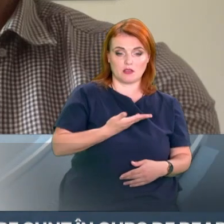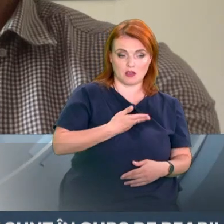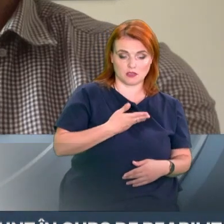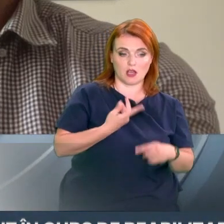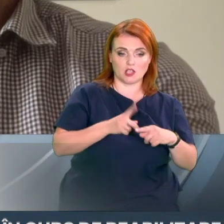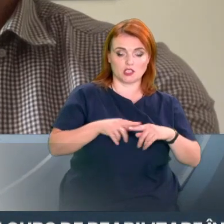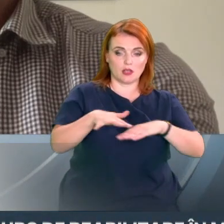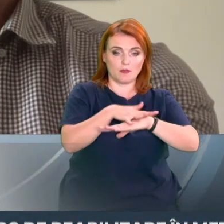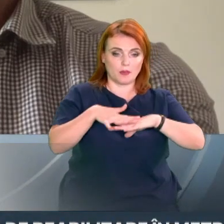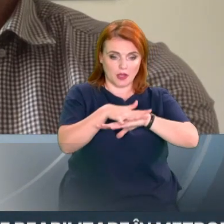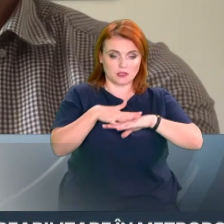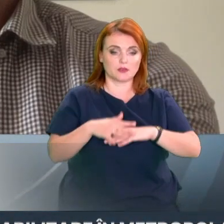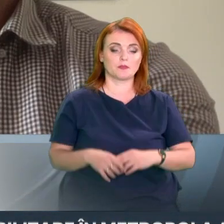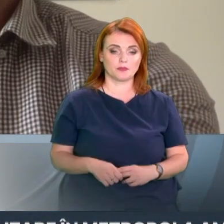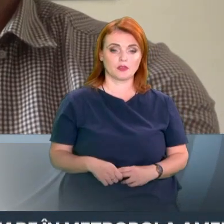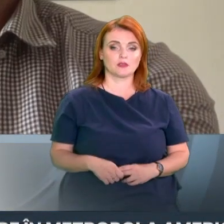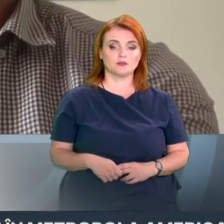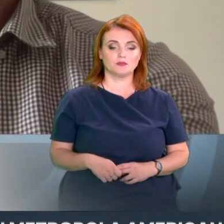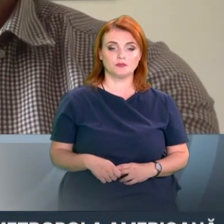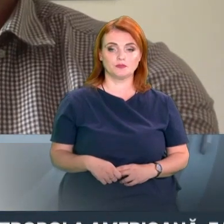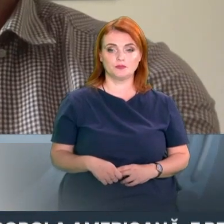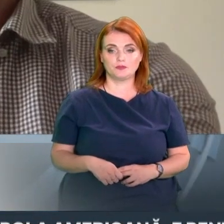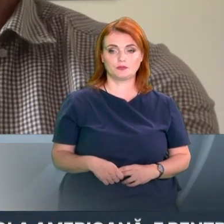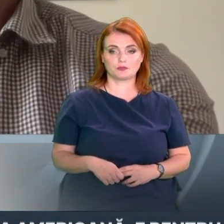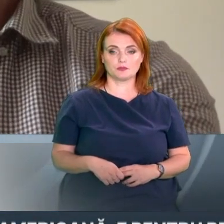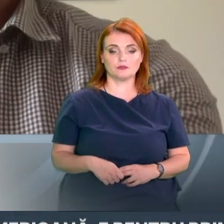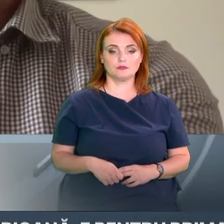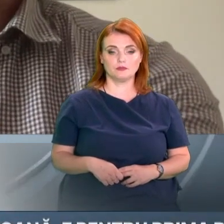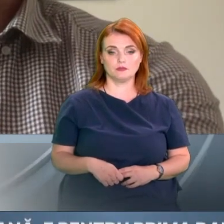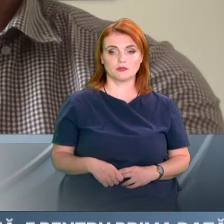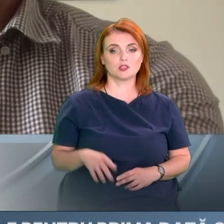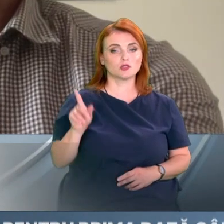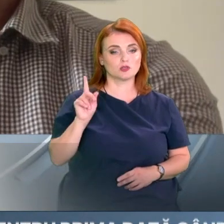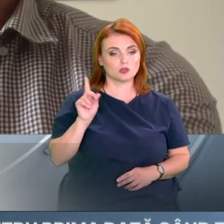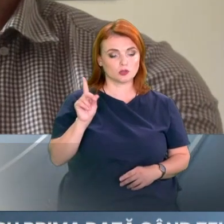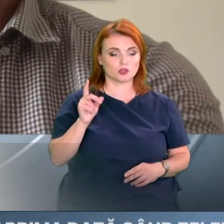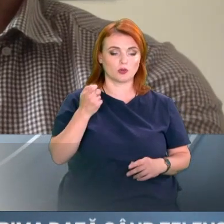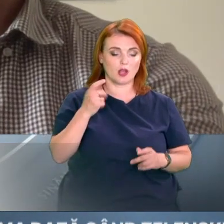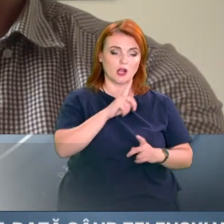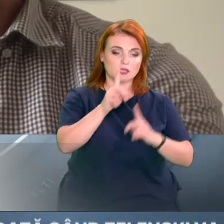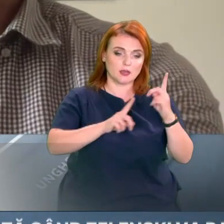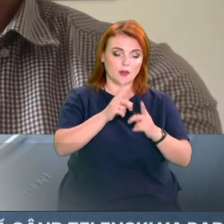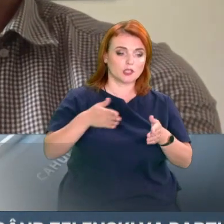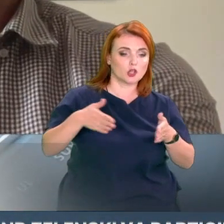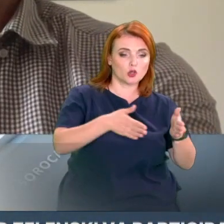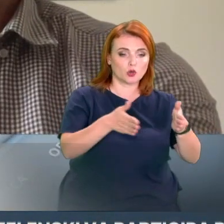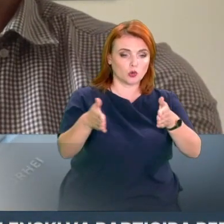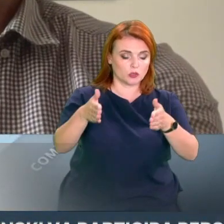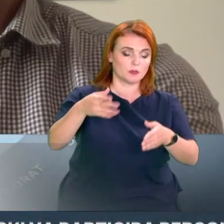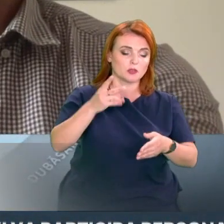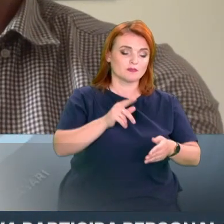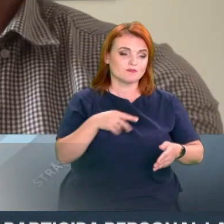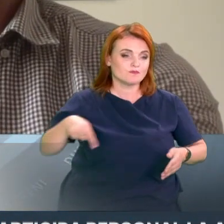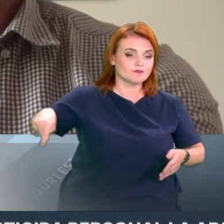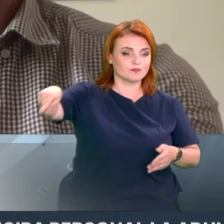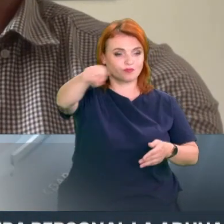costului logisticii, schimbărilor rutelor de transport, continuă să fie